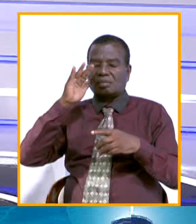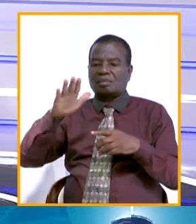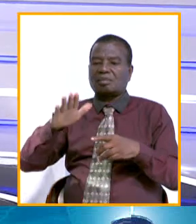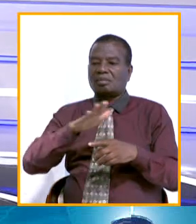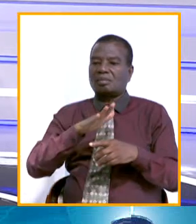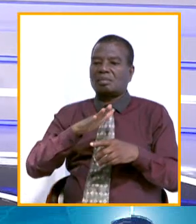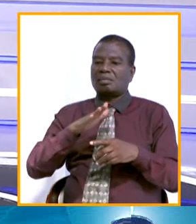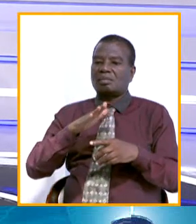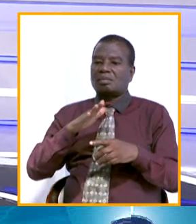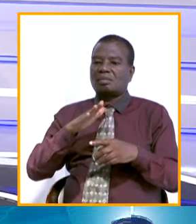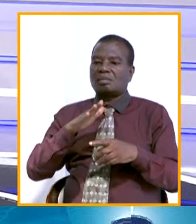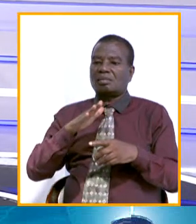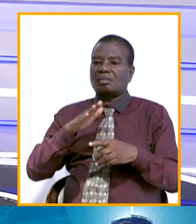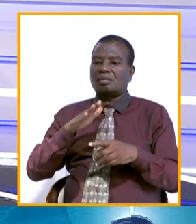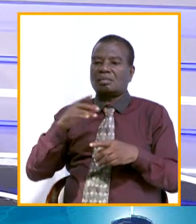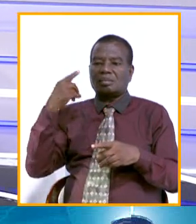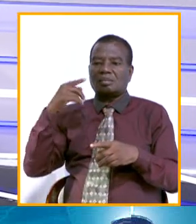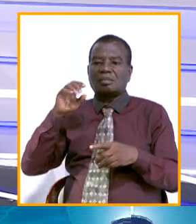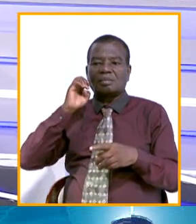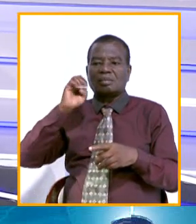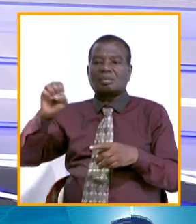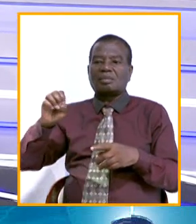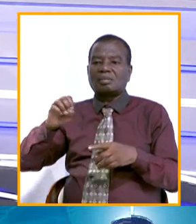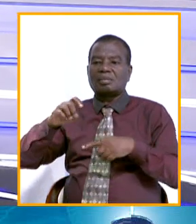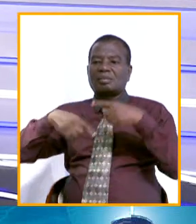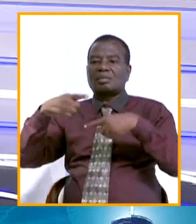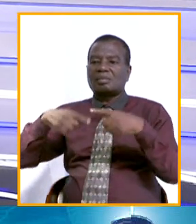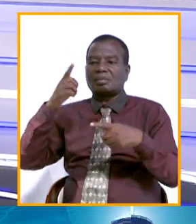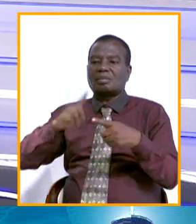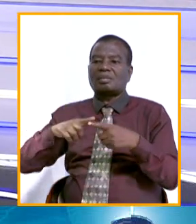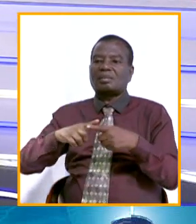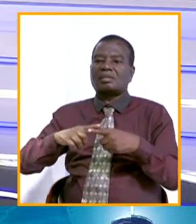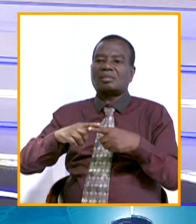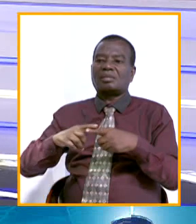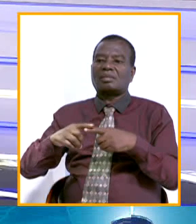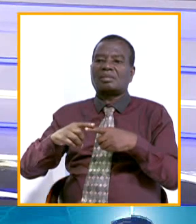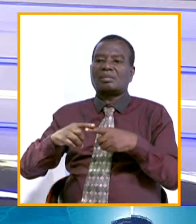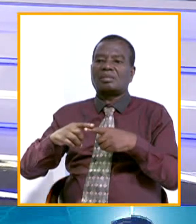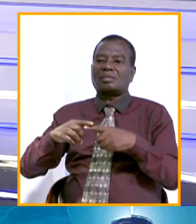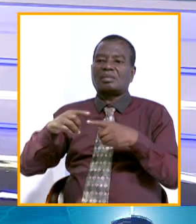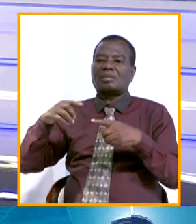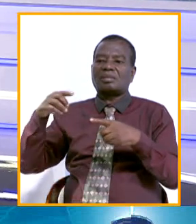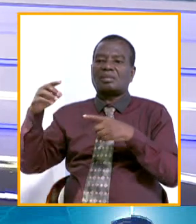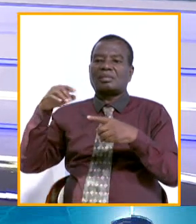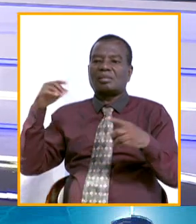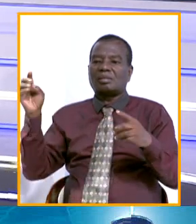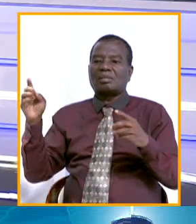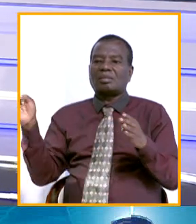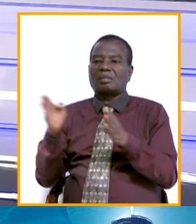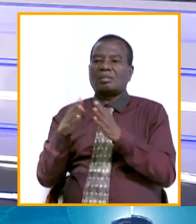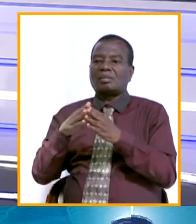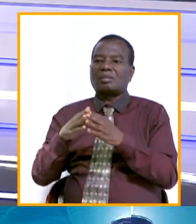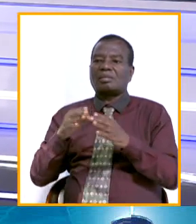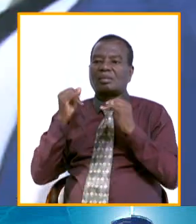cette session à New York, Nassanaba Touré a mis le cap sur DC, Washington DC, où elle a rencontré les